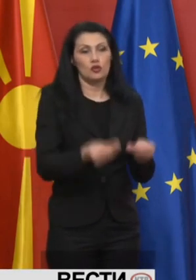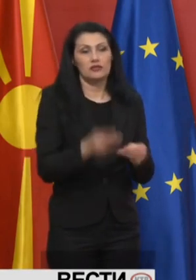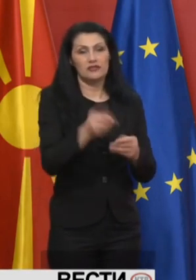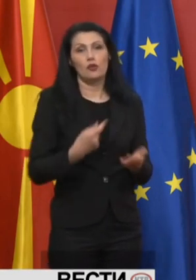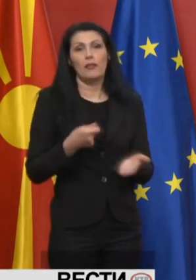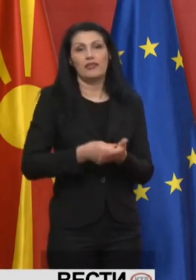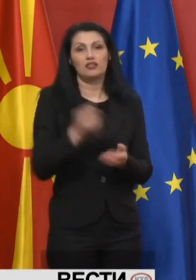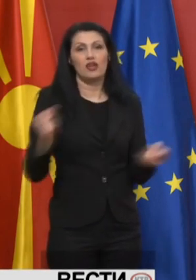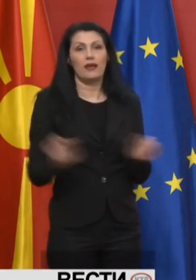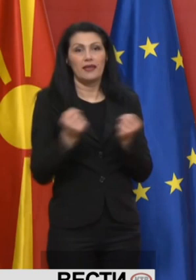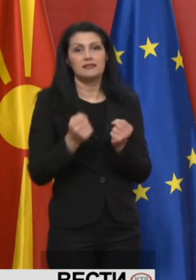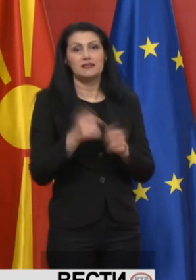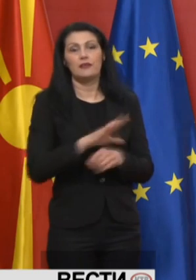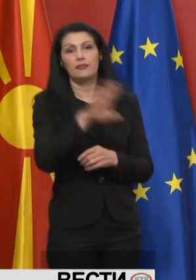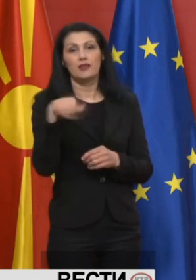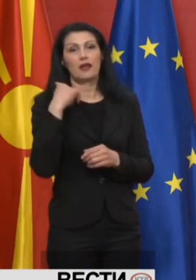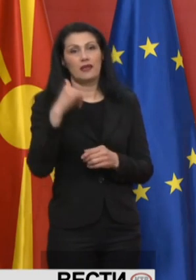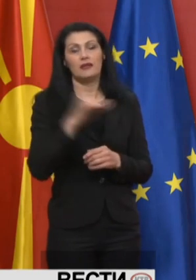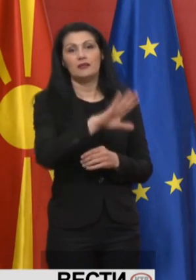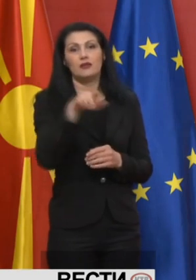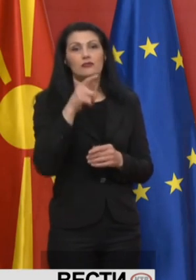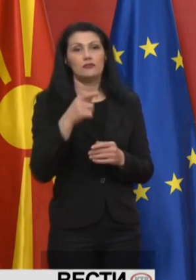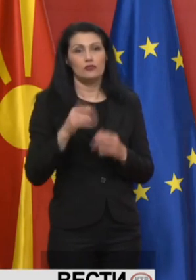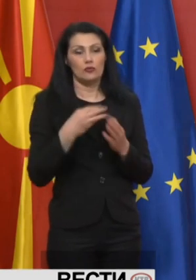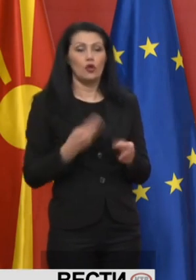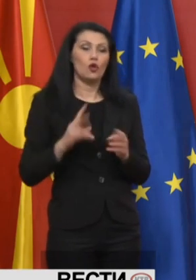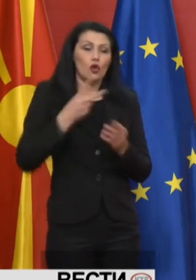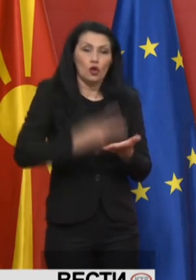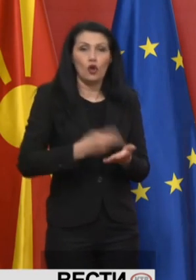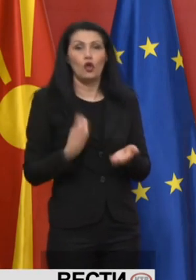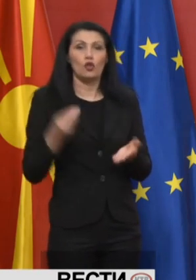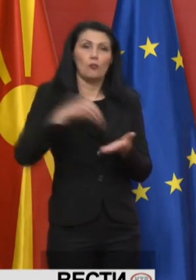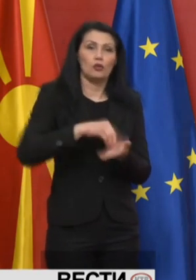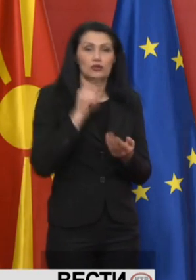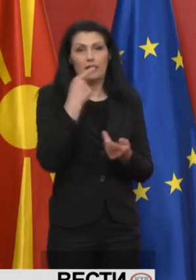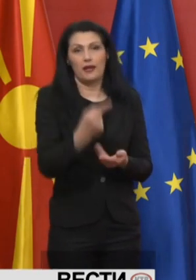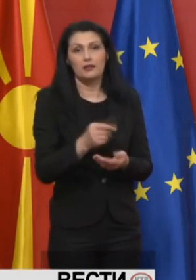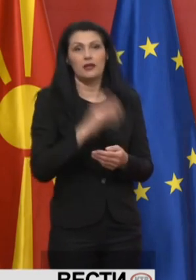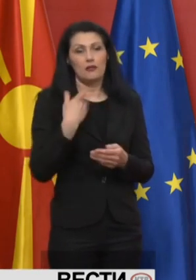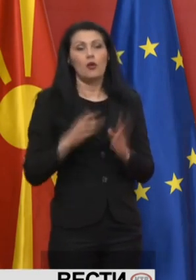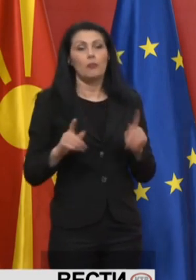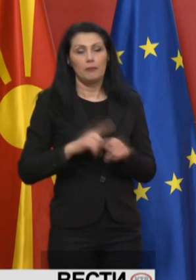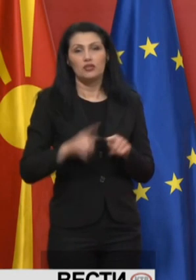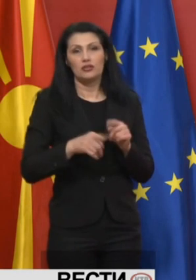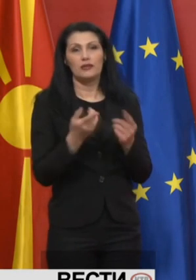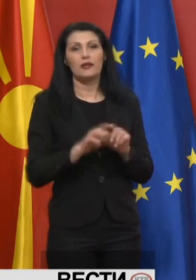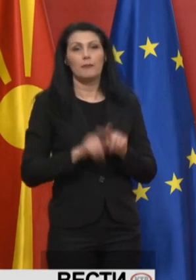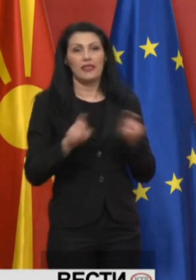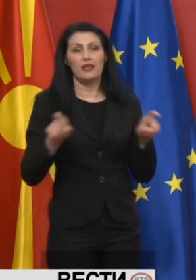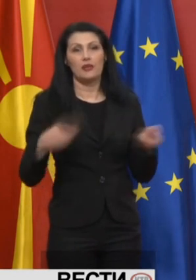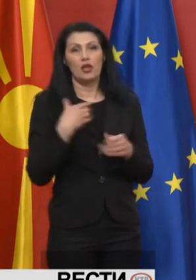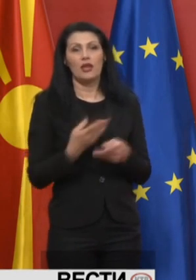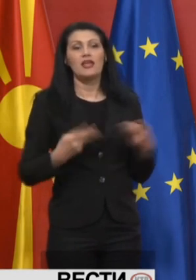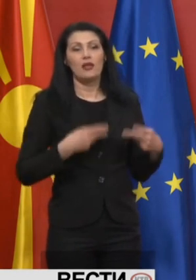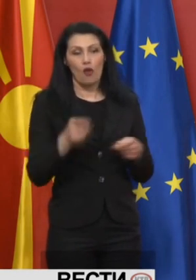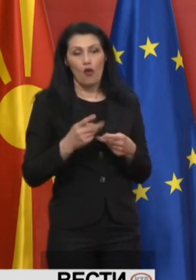платежната агенција до рокот кој ќе биде определен дополнително. Поради пандемијата, годинава